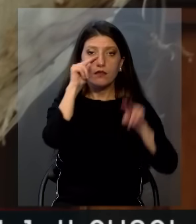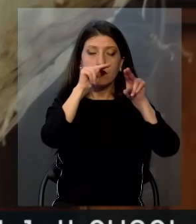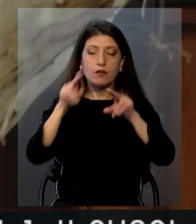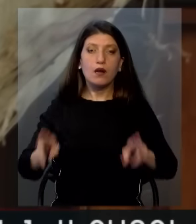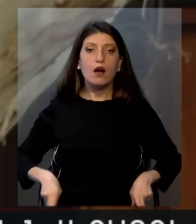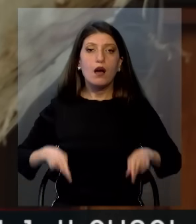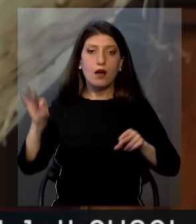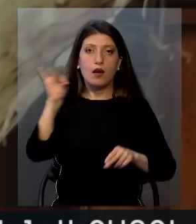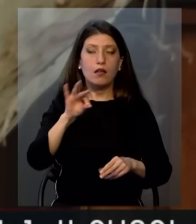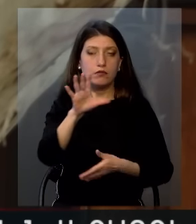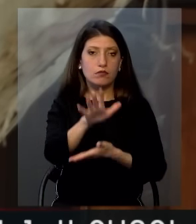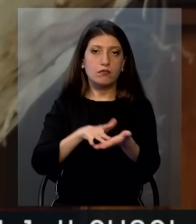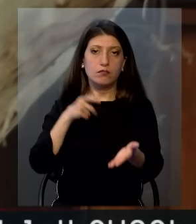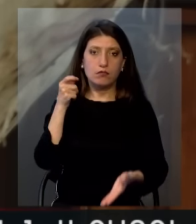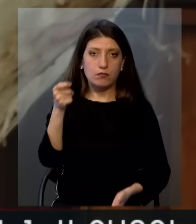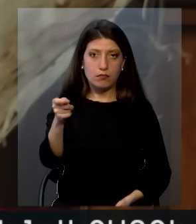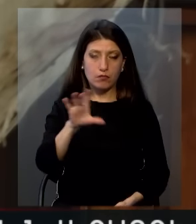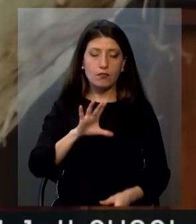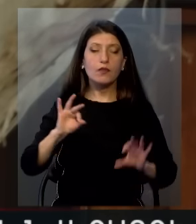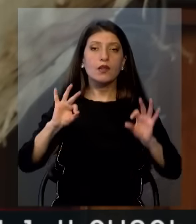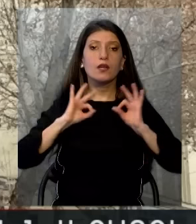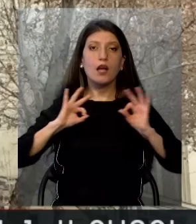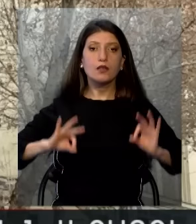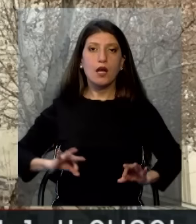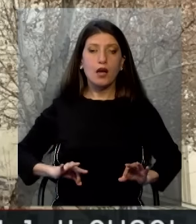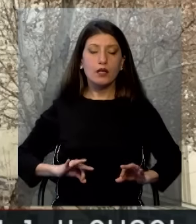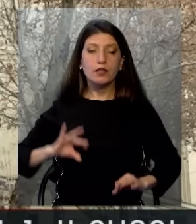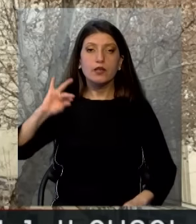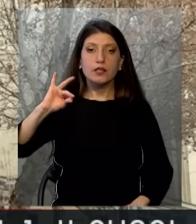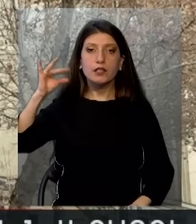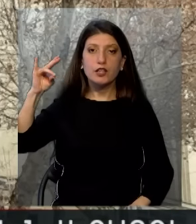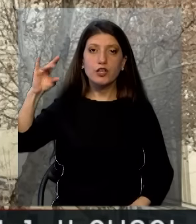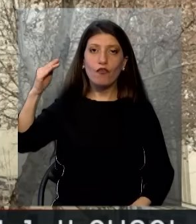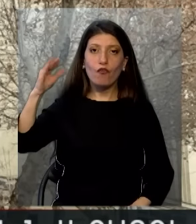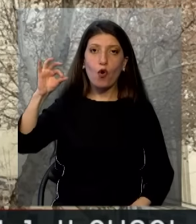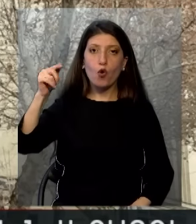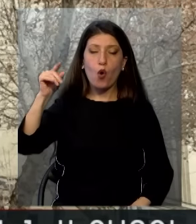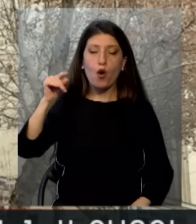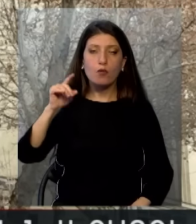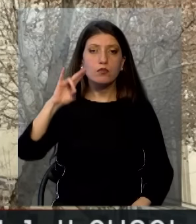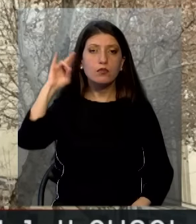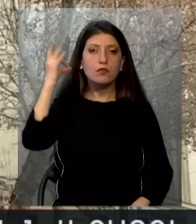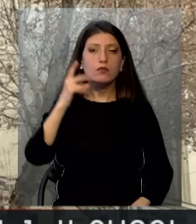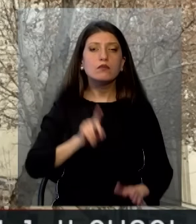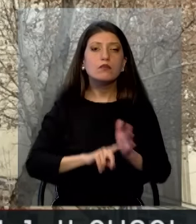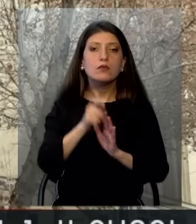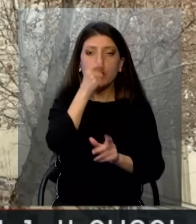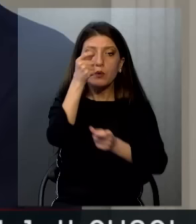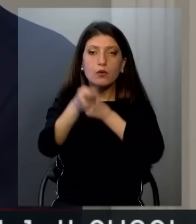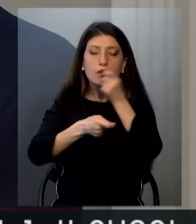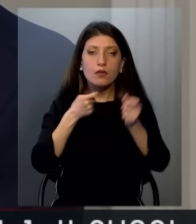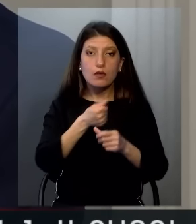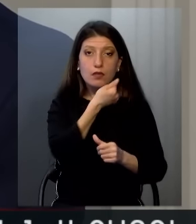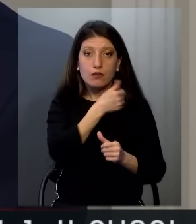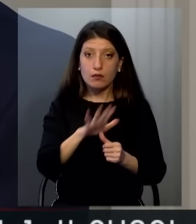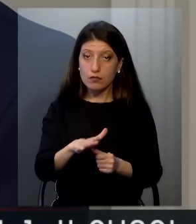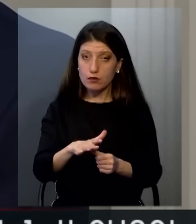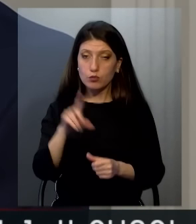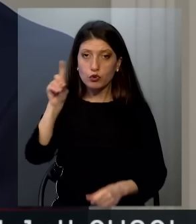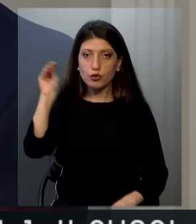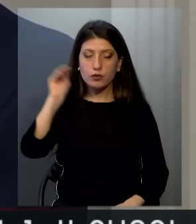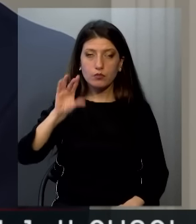հանցագործության մասին հաղորդում են ներկայացրել դատախազություն, որը Ինֆոկոմի սկանդալային հետաքննությունը սկսել էր ուսումնասիրել դրա հրապարակումից